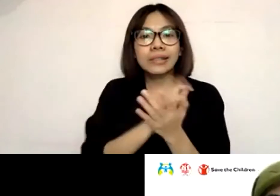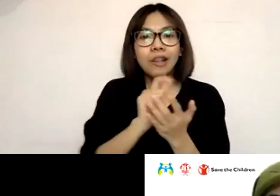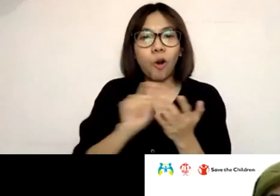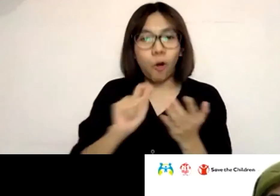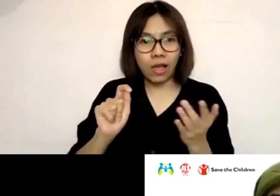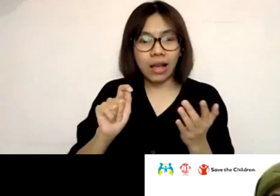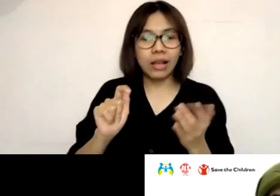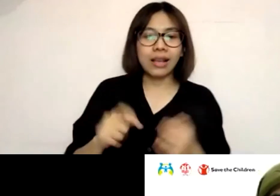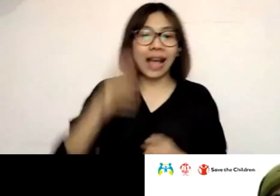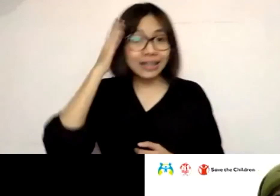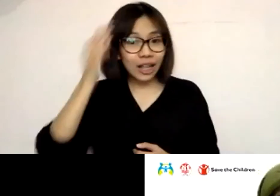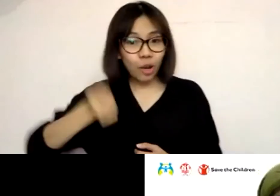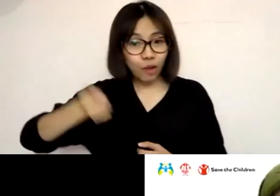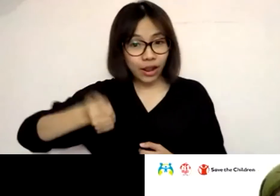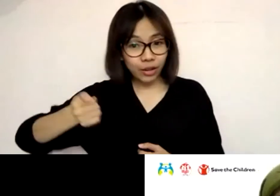Bu Ana.